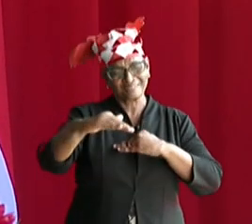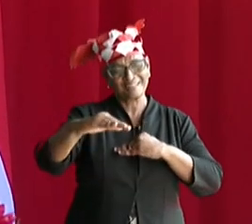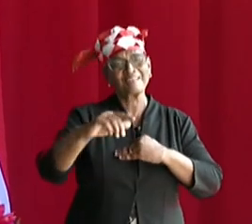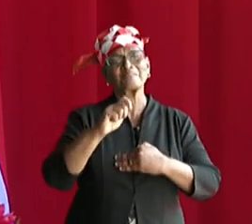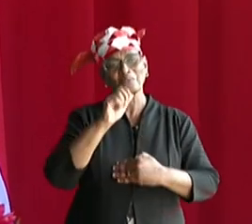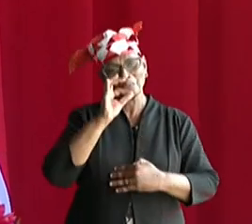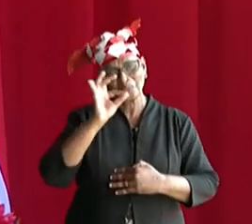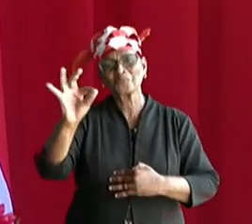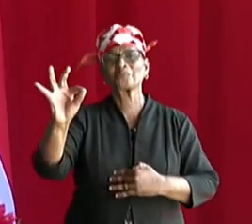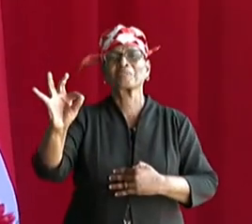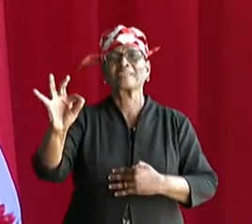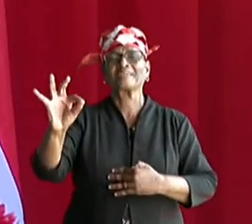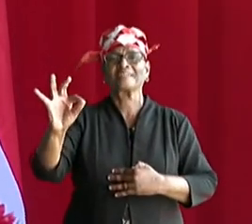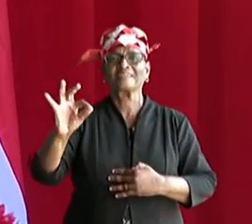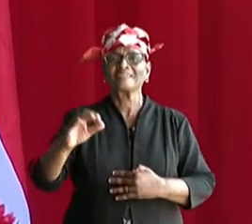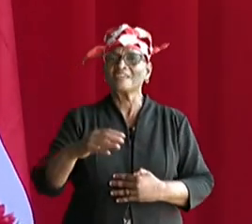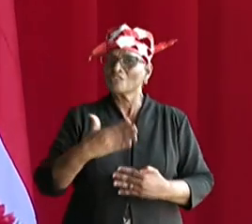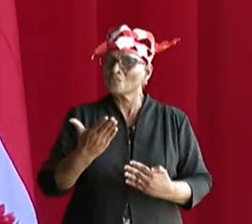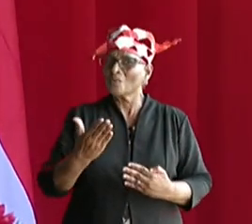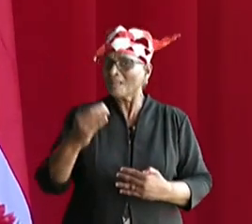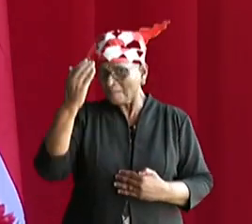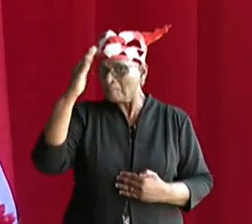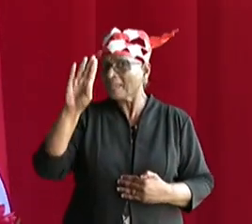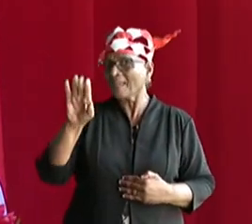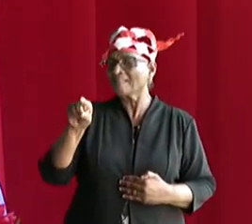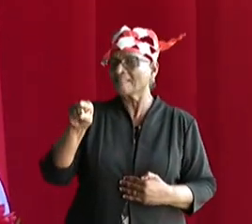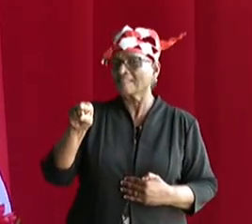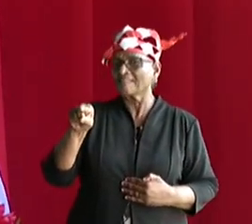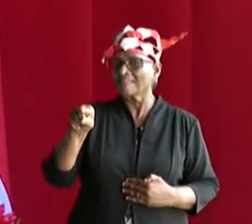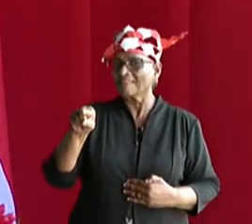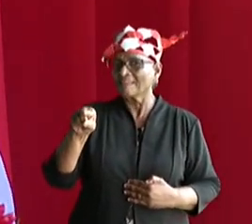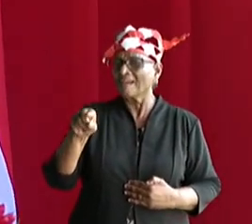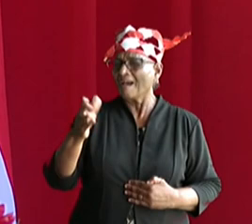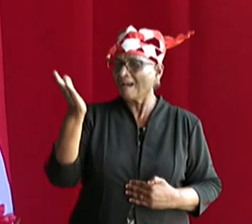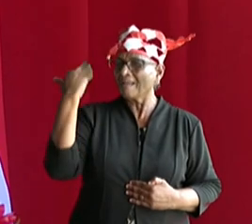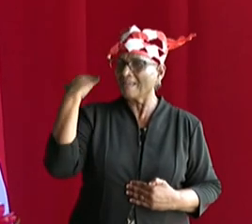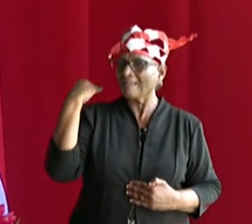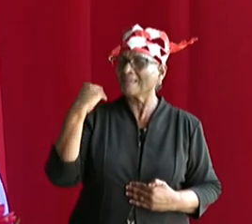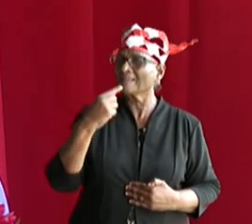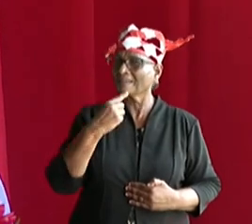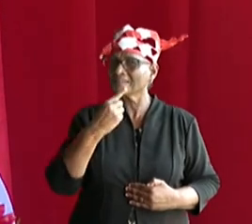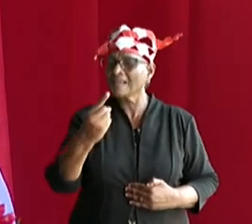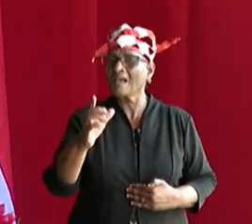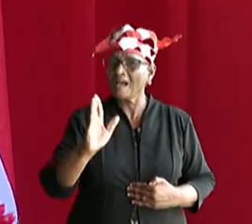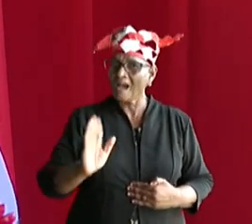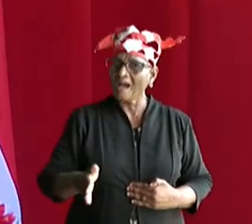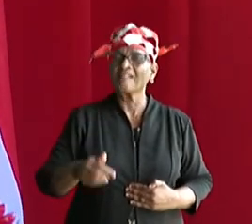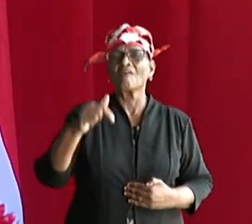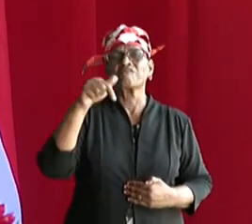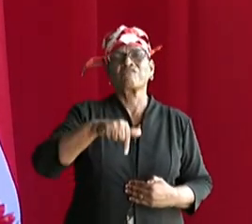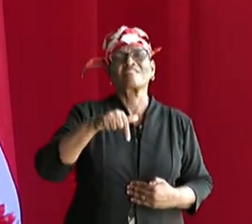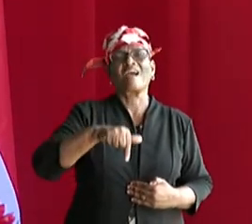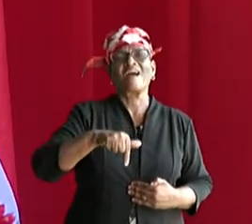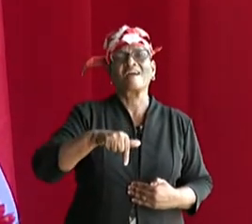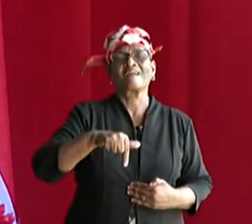toespreken. Zoals bekend en al eerder is gecommemoreerd, is het vandaag